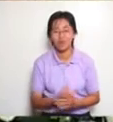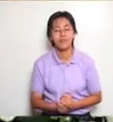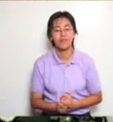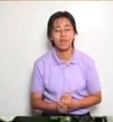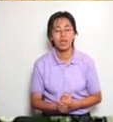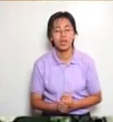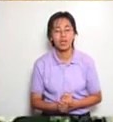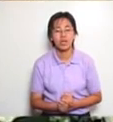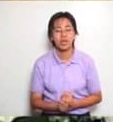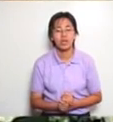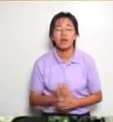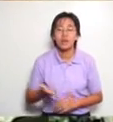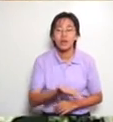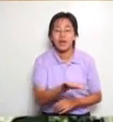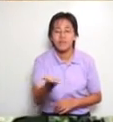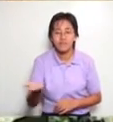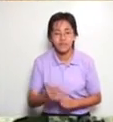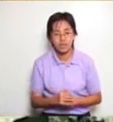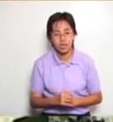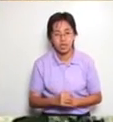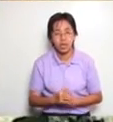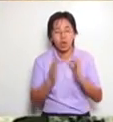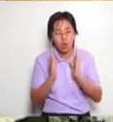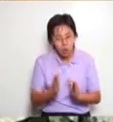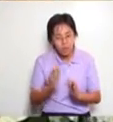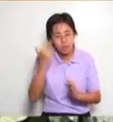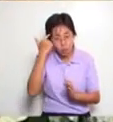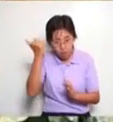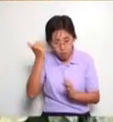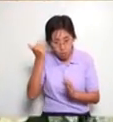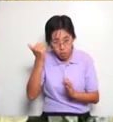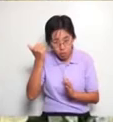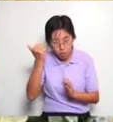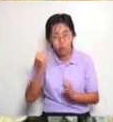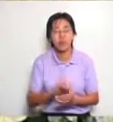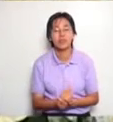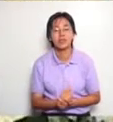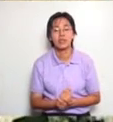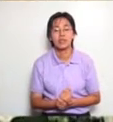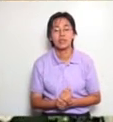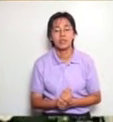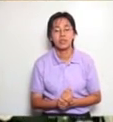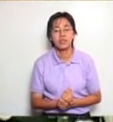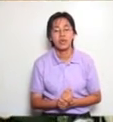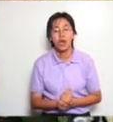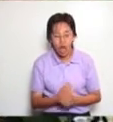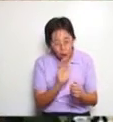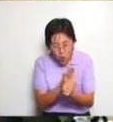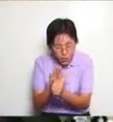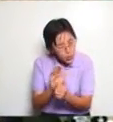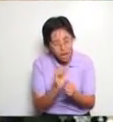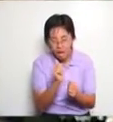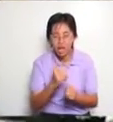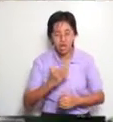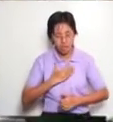ไหม ตกลงท่านครับคนมีความรู้ปรอบคนอื่นได้แต่เหตุการณเกิดกัเองแล้ว